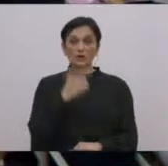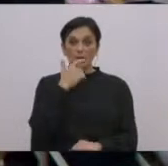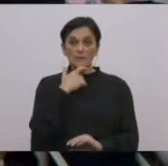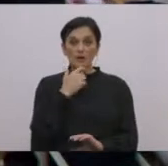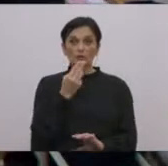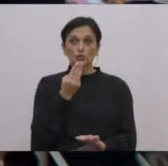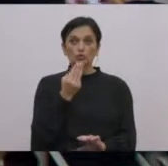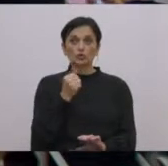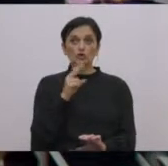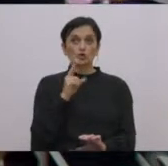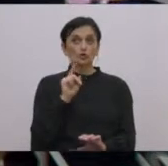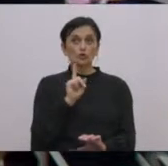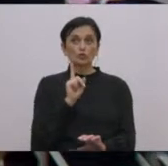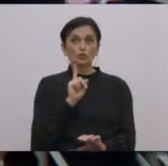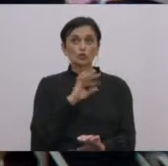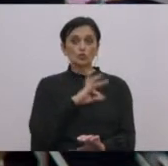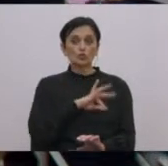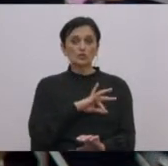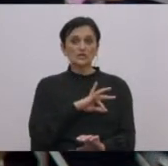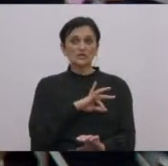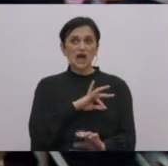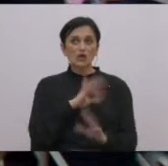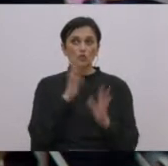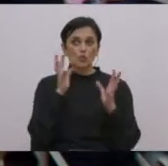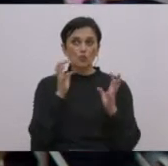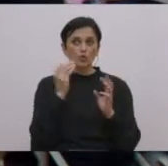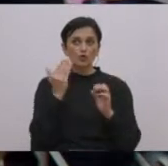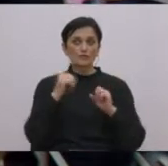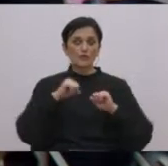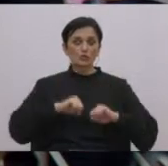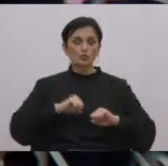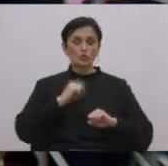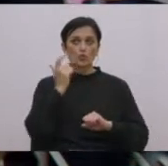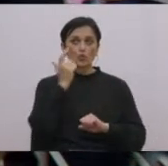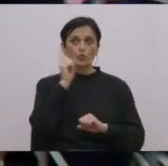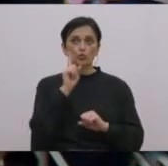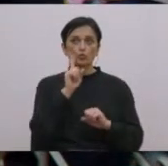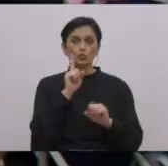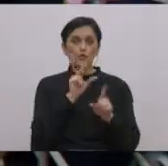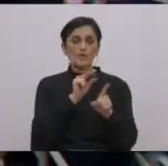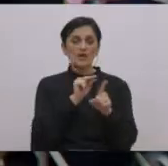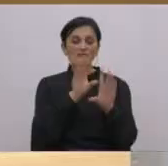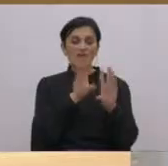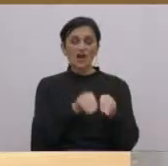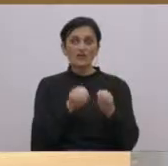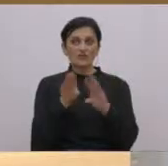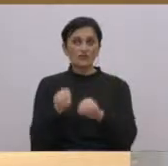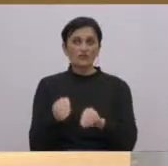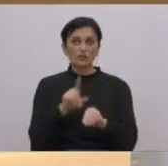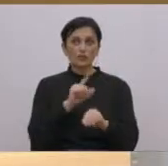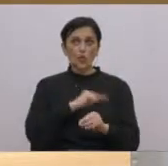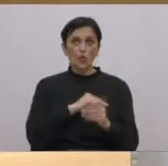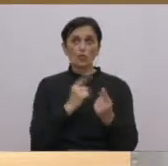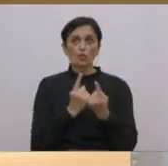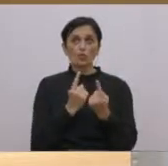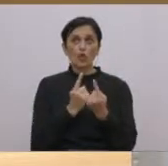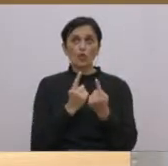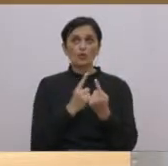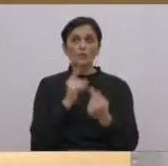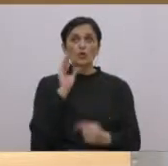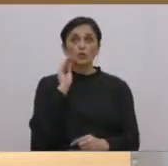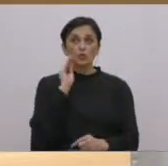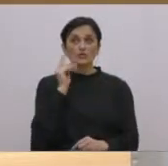Patoșalva, nu sargeblot porotat თქვენი უფლებამოსილებით და ნუგვითიშავთ მიკროფონს კოლეგებს. Mașii